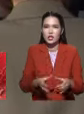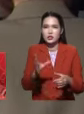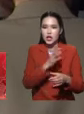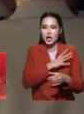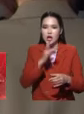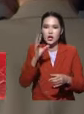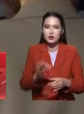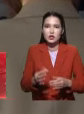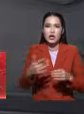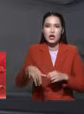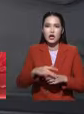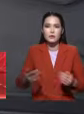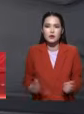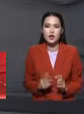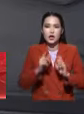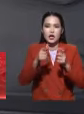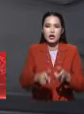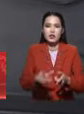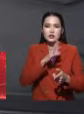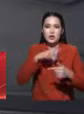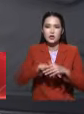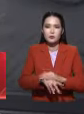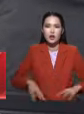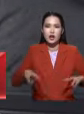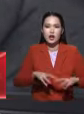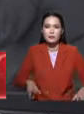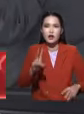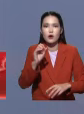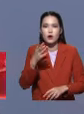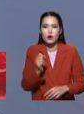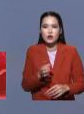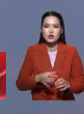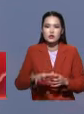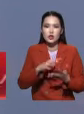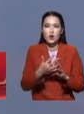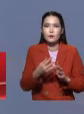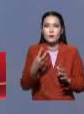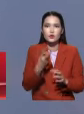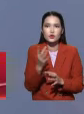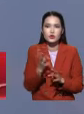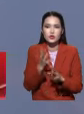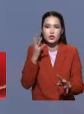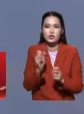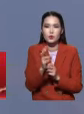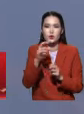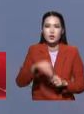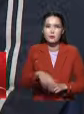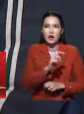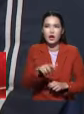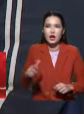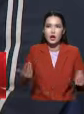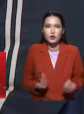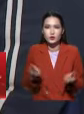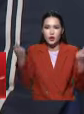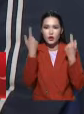тұрғын қағаз жүзінде тіркелген, бірақ ішкі істер министрлігі қосулы ұялы телефондар арқылы 112 мың адамның тұрып жатқанын